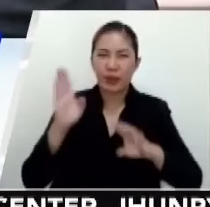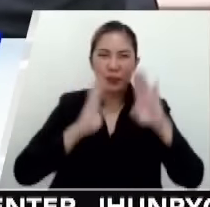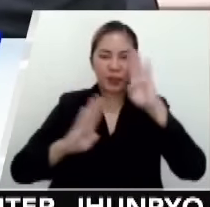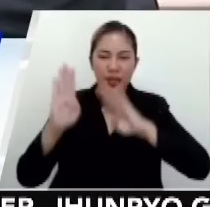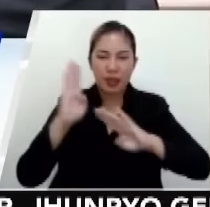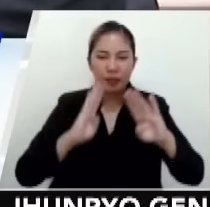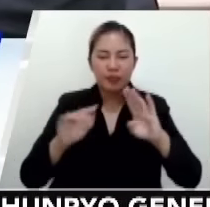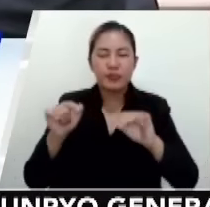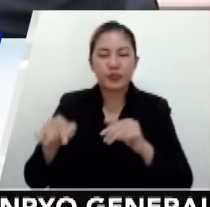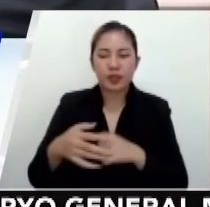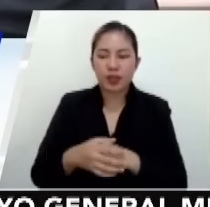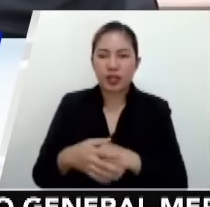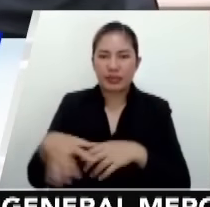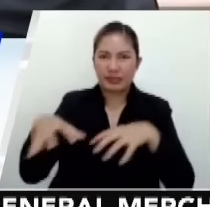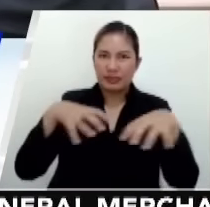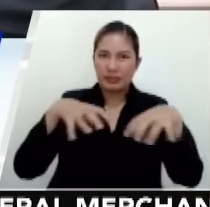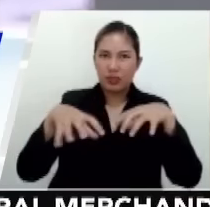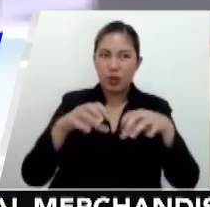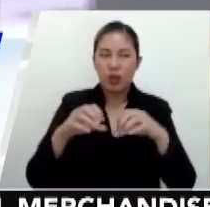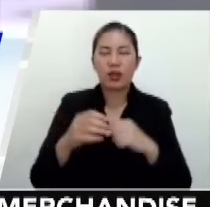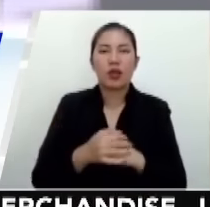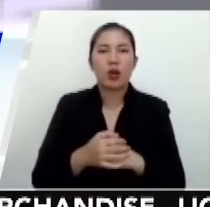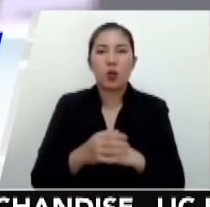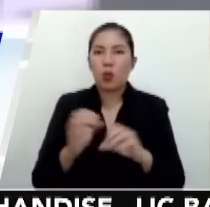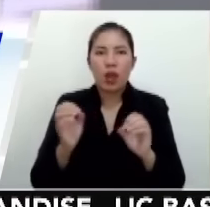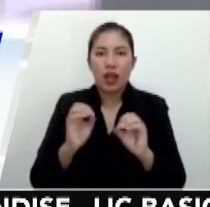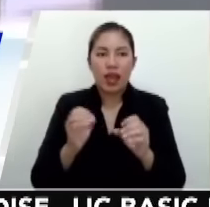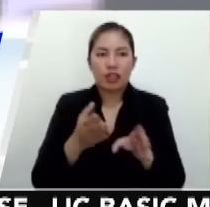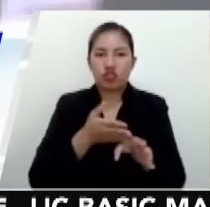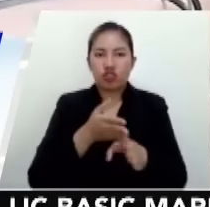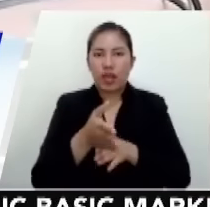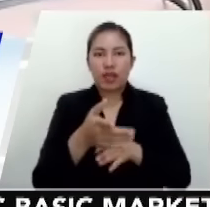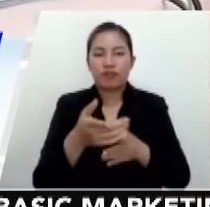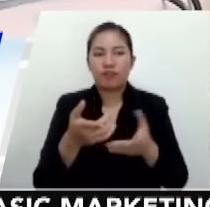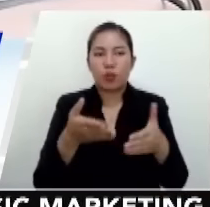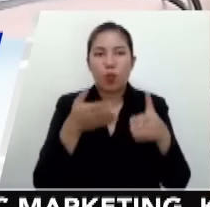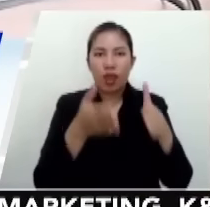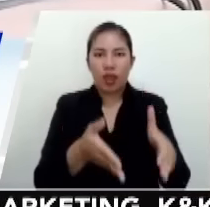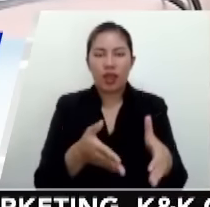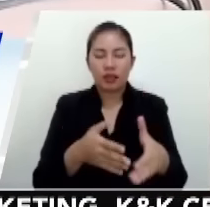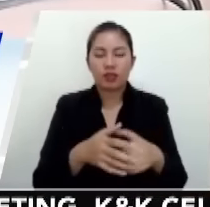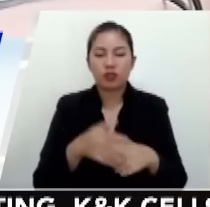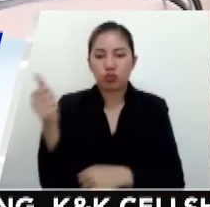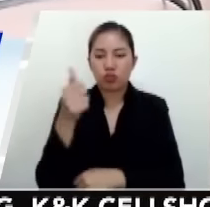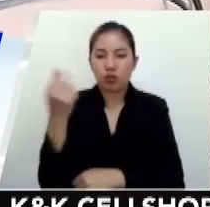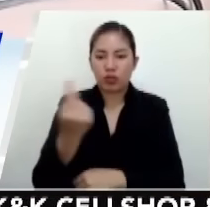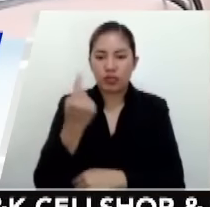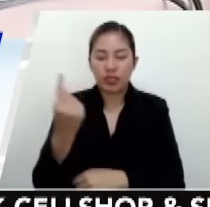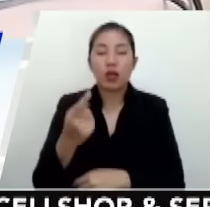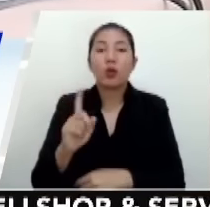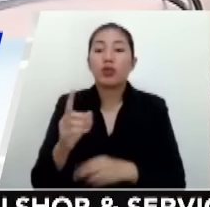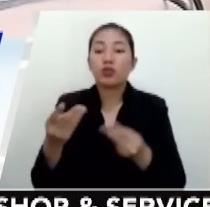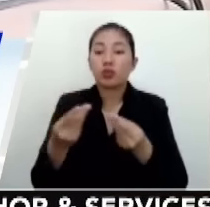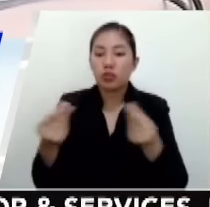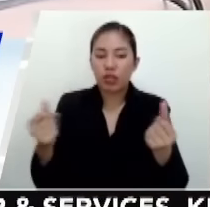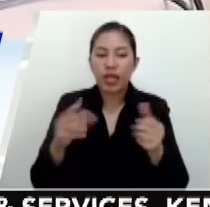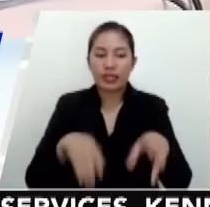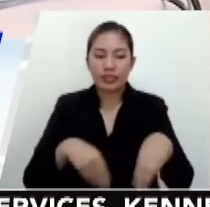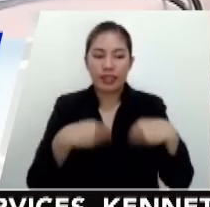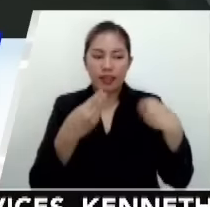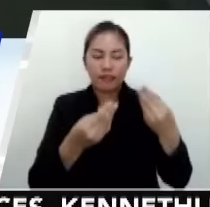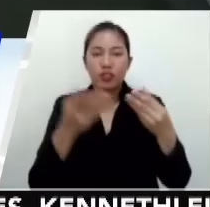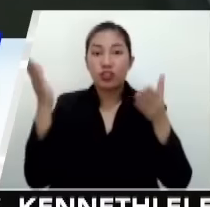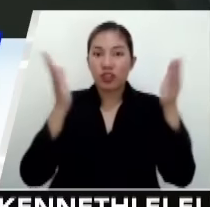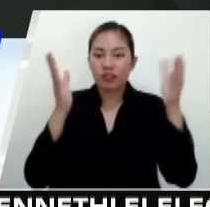dahil nagko-commute lang ito papunta sa opisina. Ang naging solusyon rito, binigyan umano ni Garma ng sariling service vehicle si